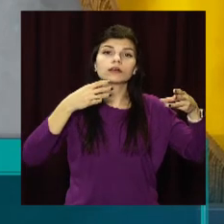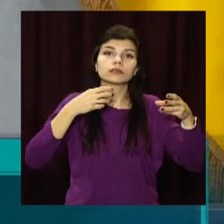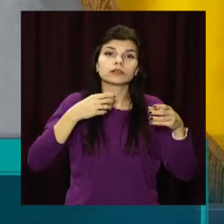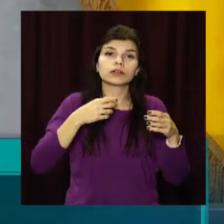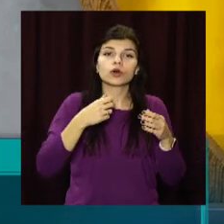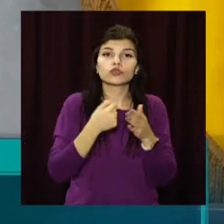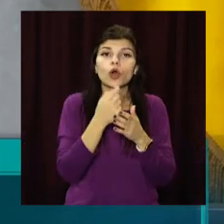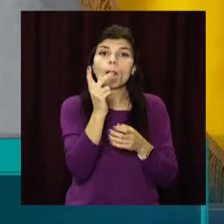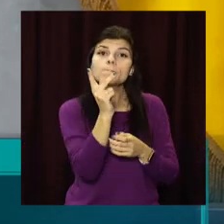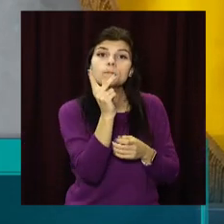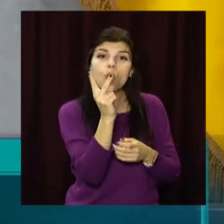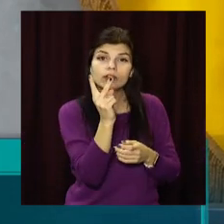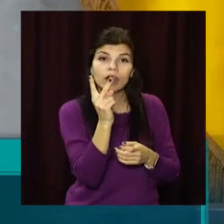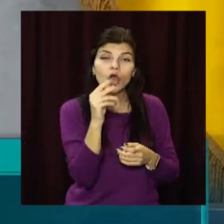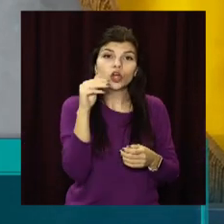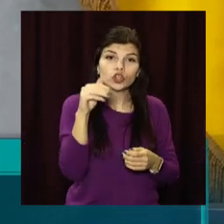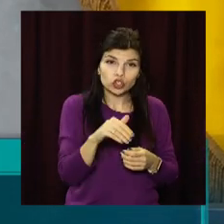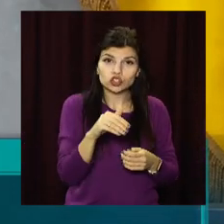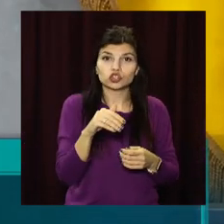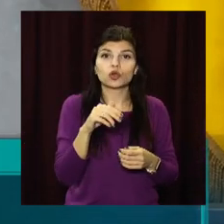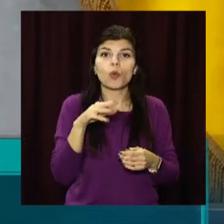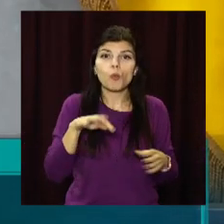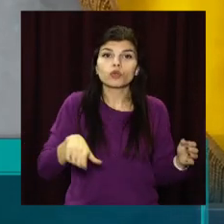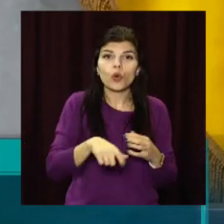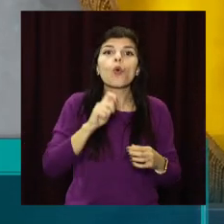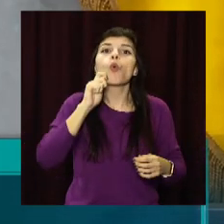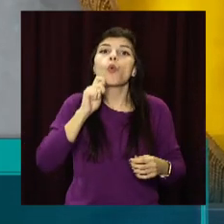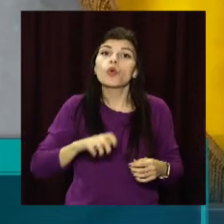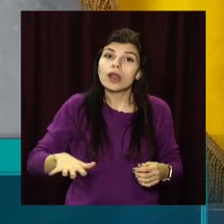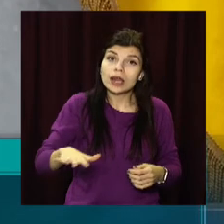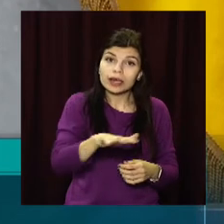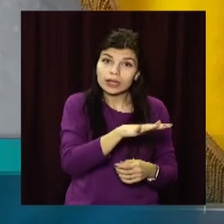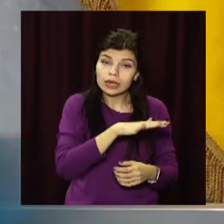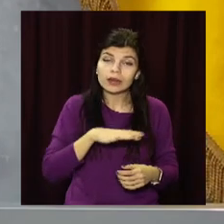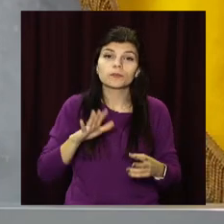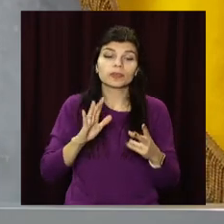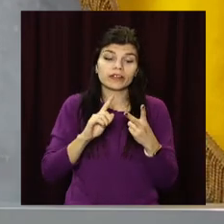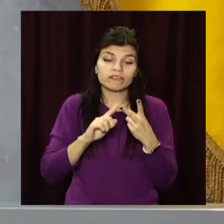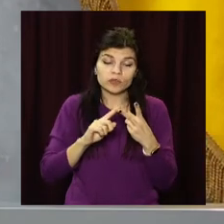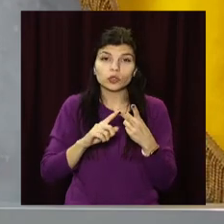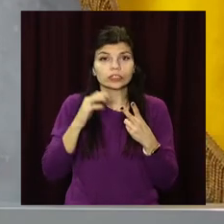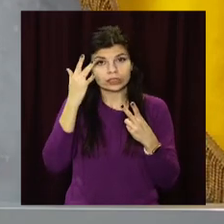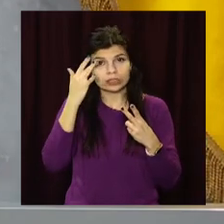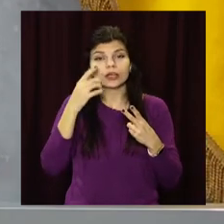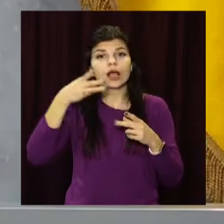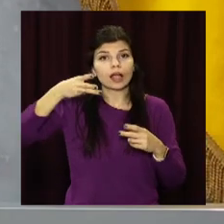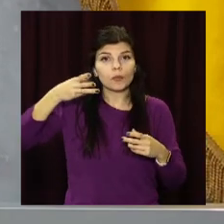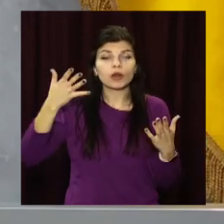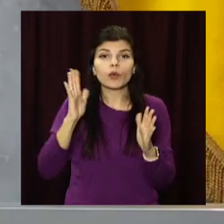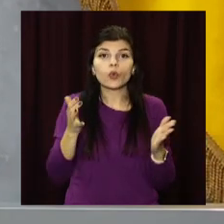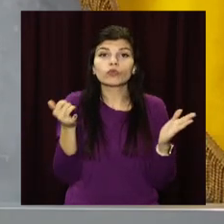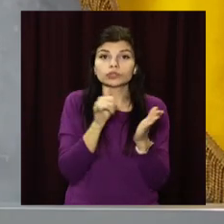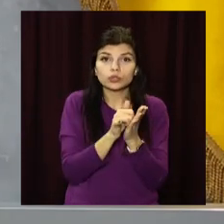до 1500 на дорогах України. Це друге, це запуск камер, які будуть